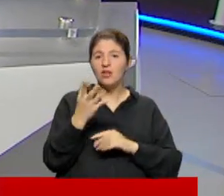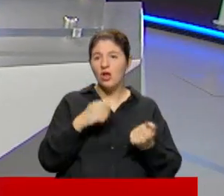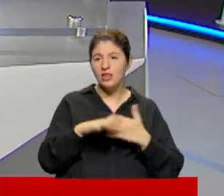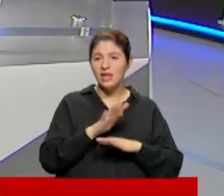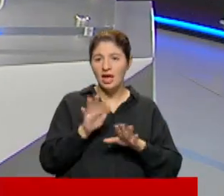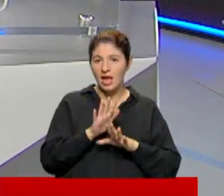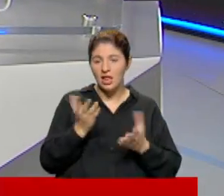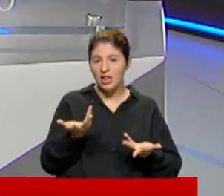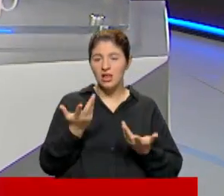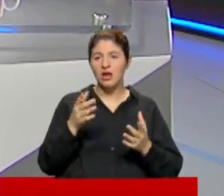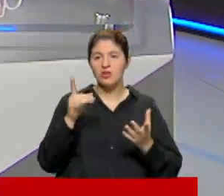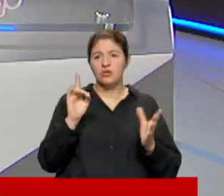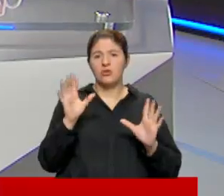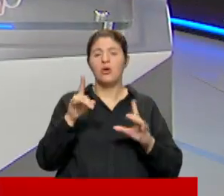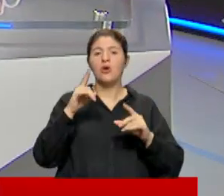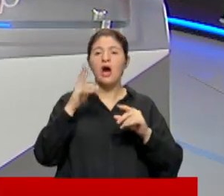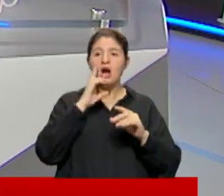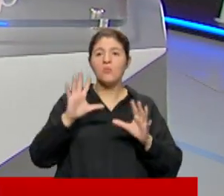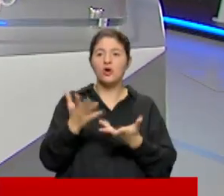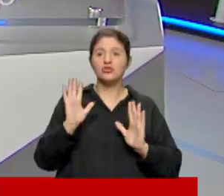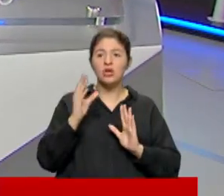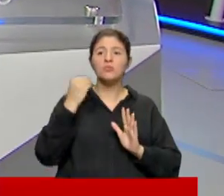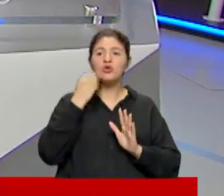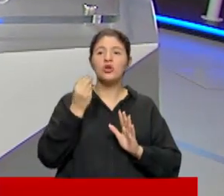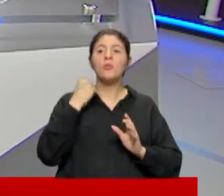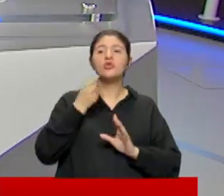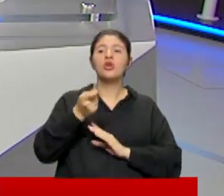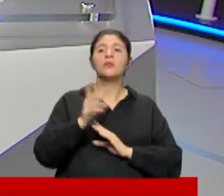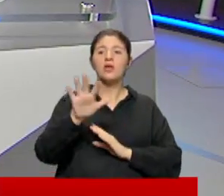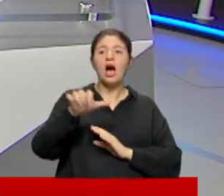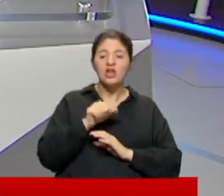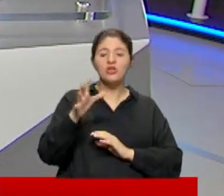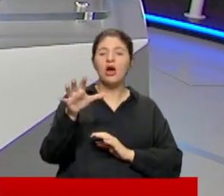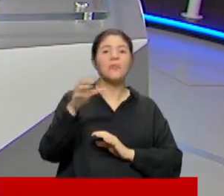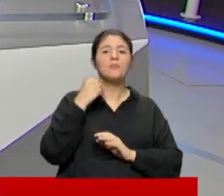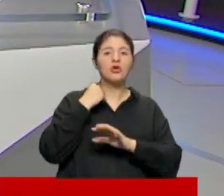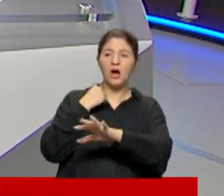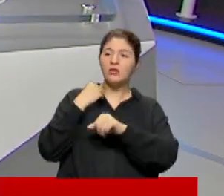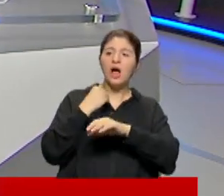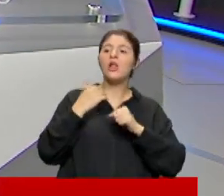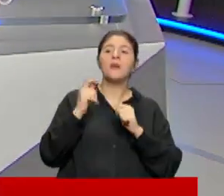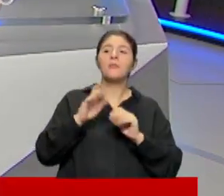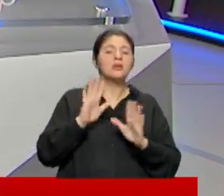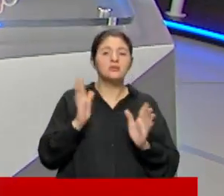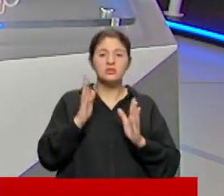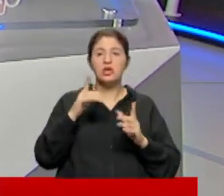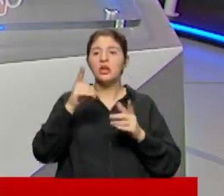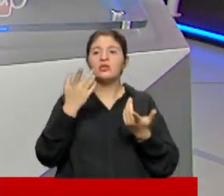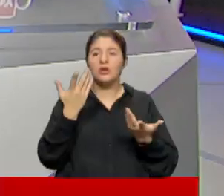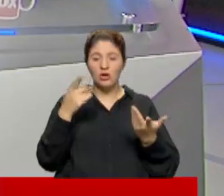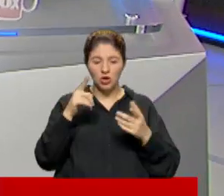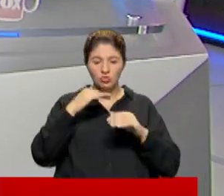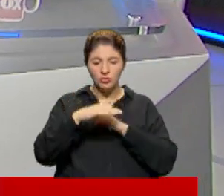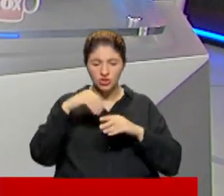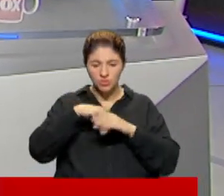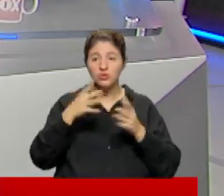değildir ahlakı Bozar borcu olan borcunu ödemez alacağı olan alacağını alamaz toplumun bozan bir olaydır